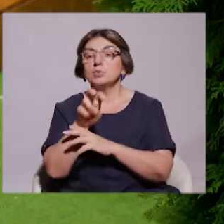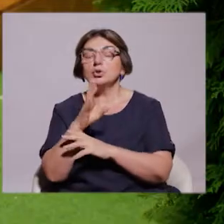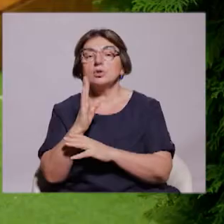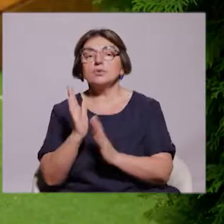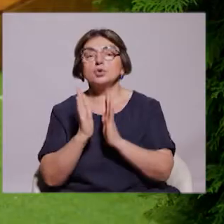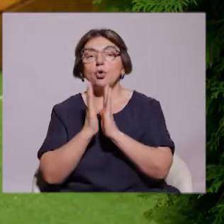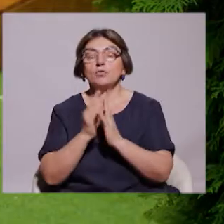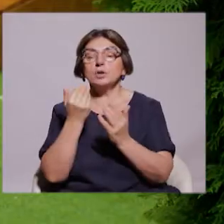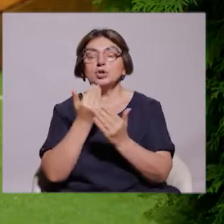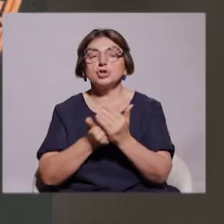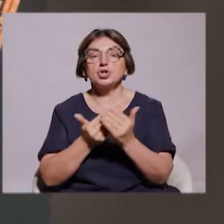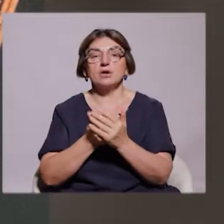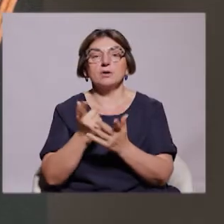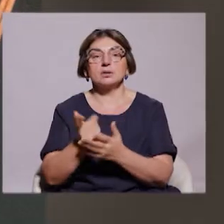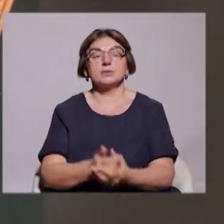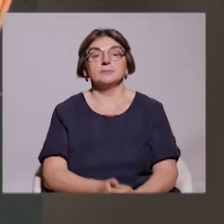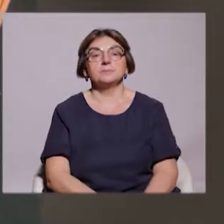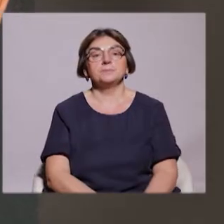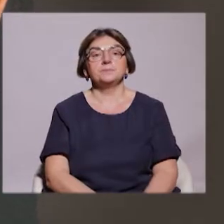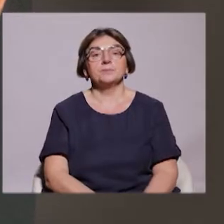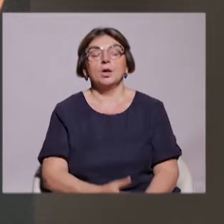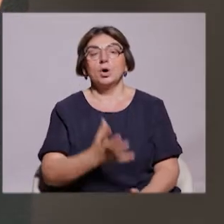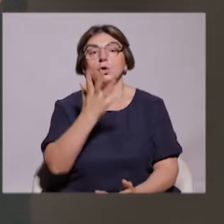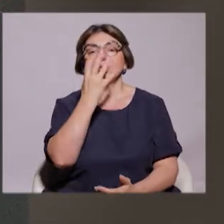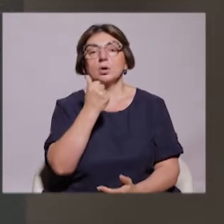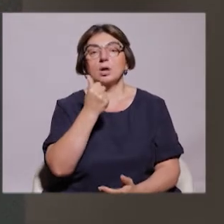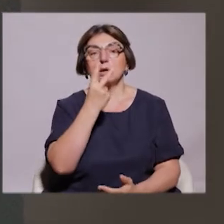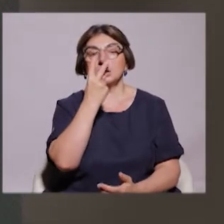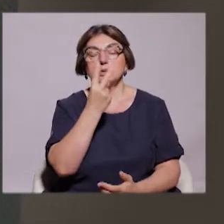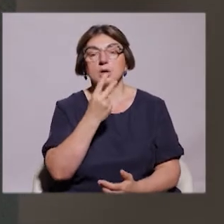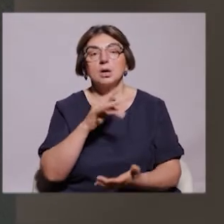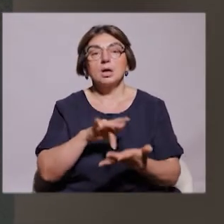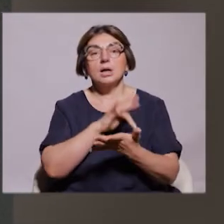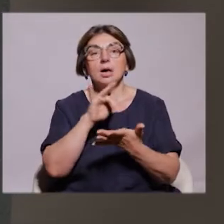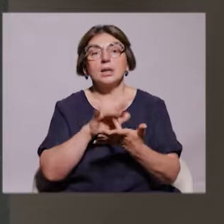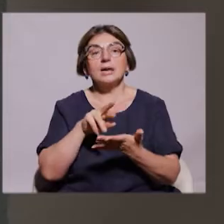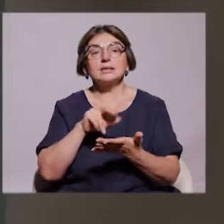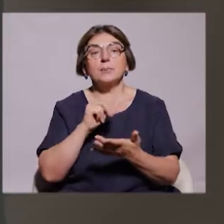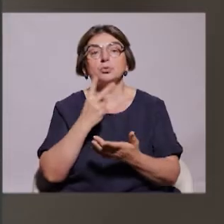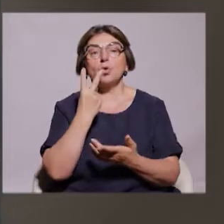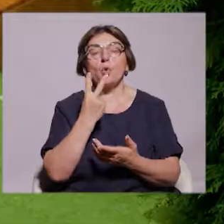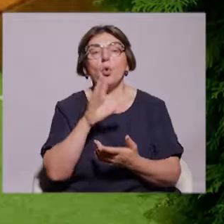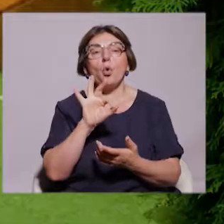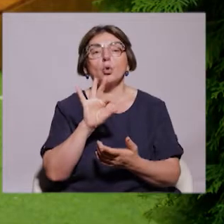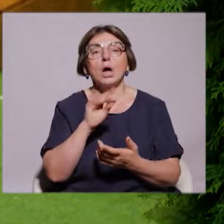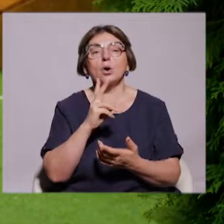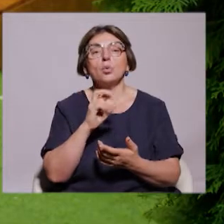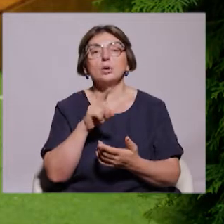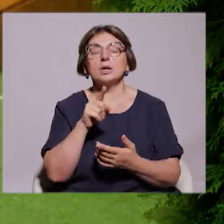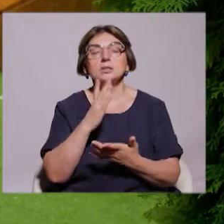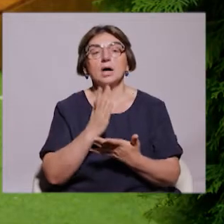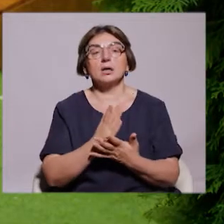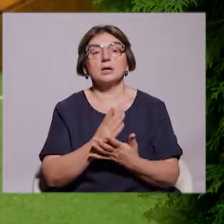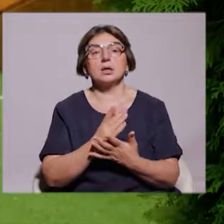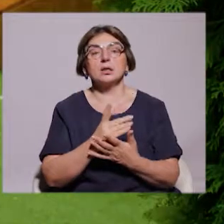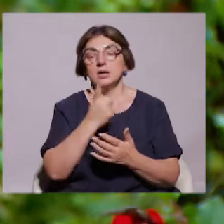ამ რჩევას. სურათში ძალიან კარგად ხედავთ, რომ ქალაქ დელფოში არსებობდა ორაკული. ორაკული არის წინასწარმეტყველი, ორაკული